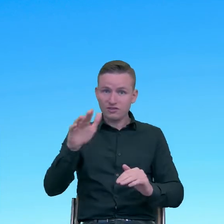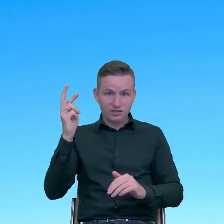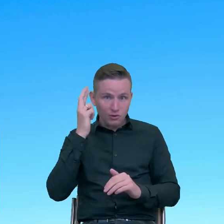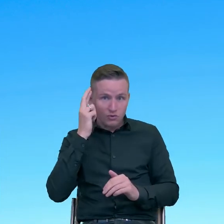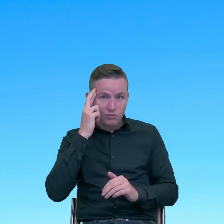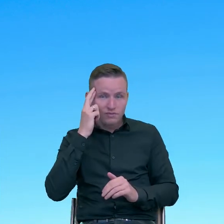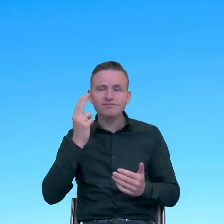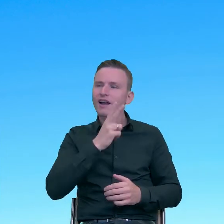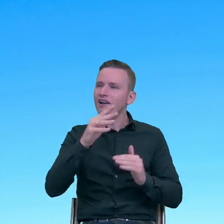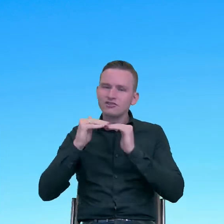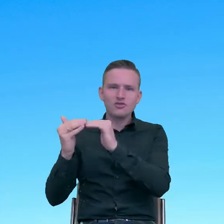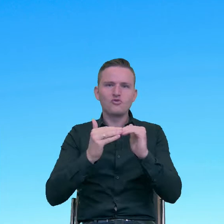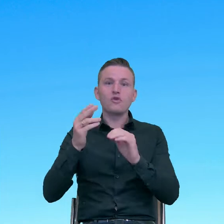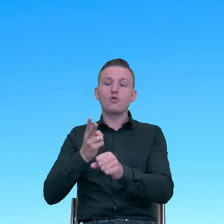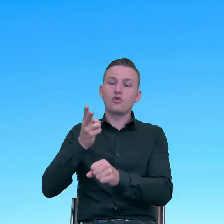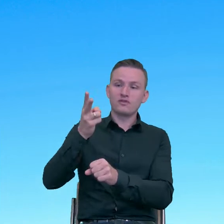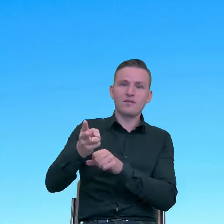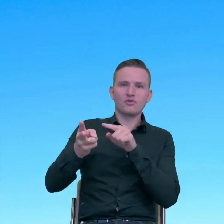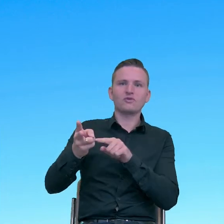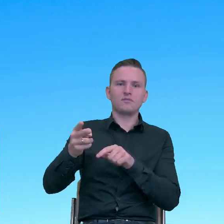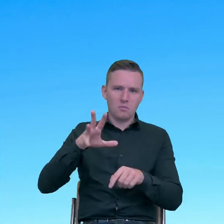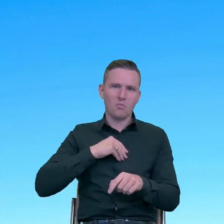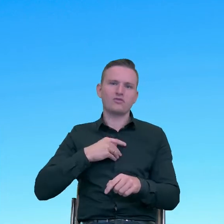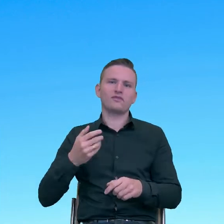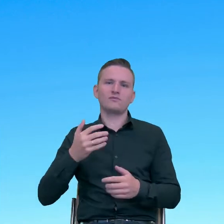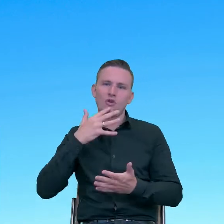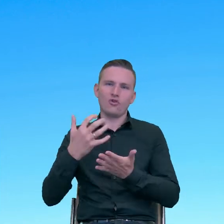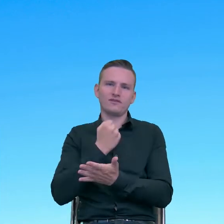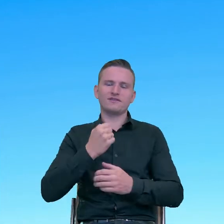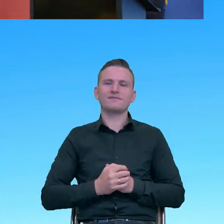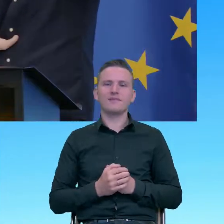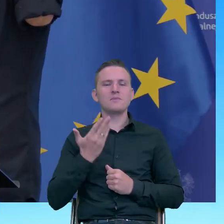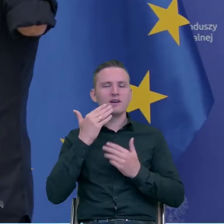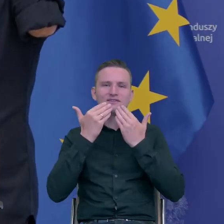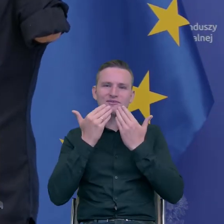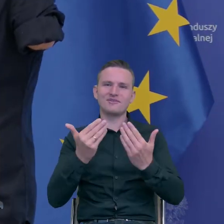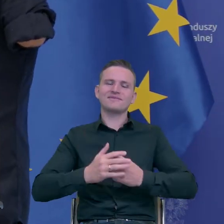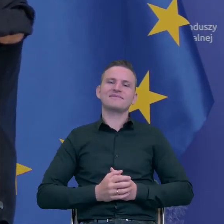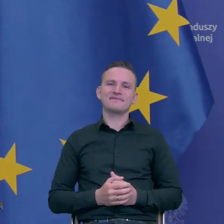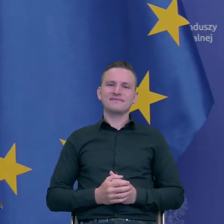będzie mógł każdy z nas wtedy tak samo mocno korzystać. Bardzo dziękuję.